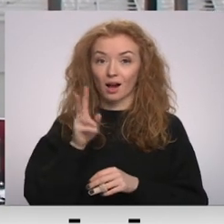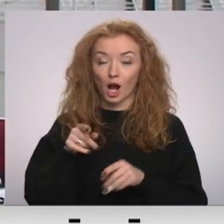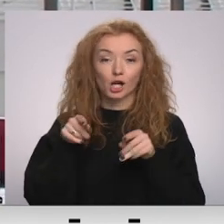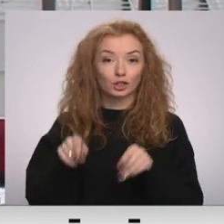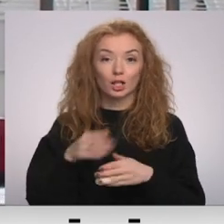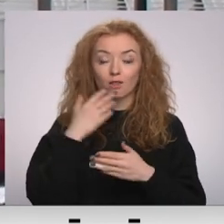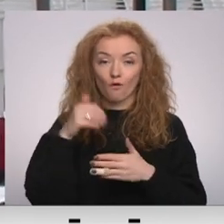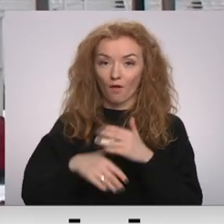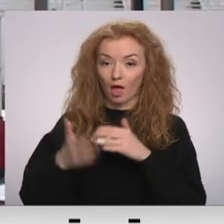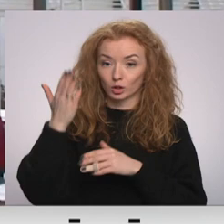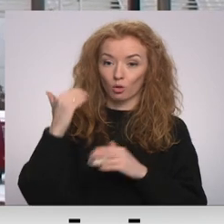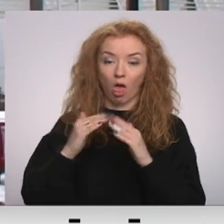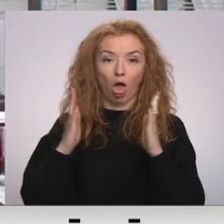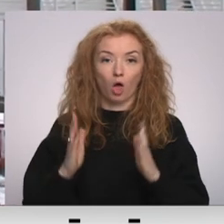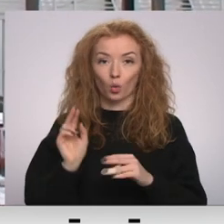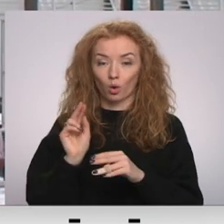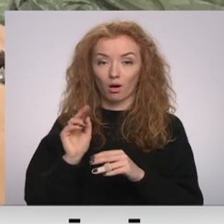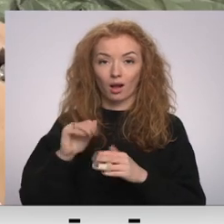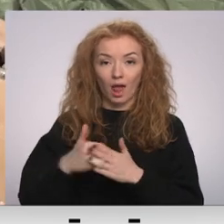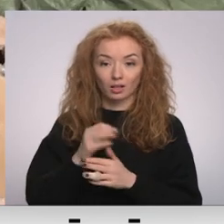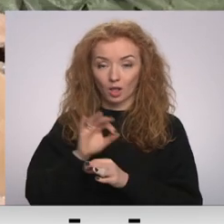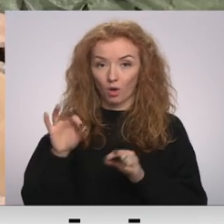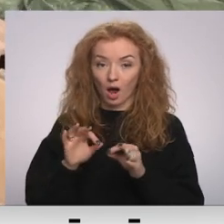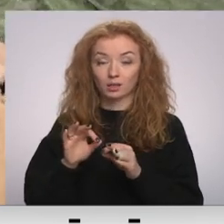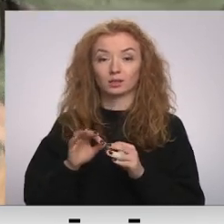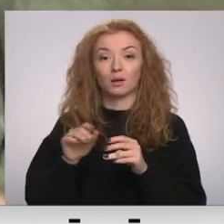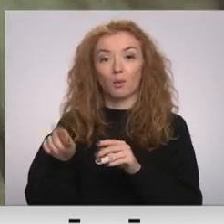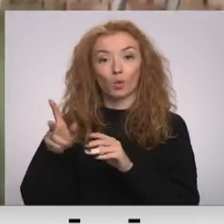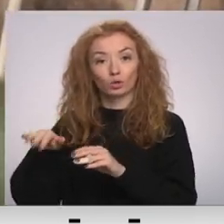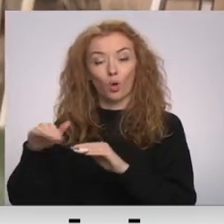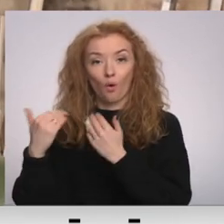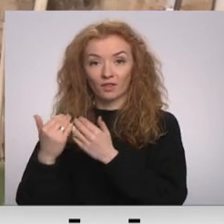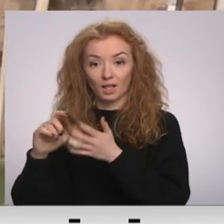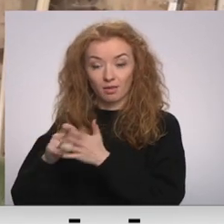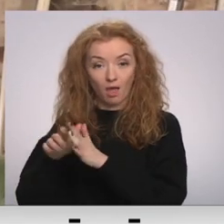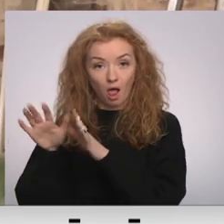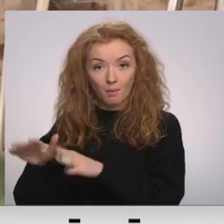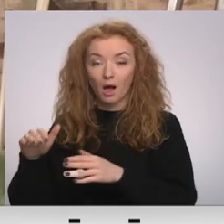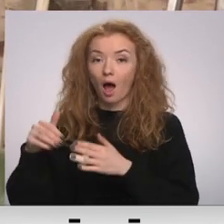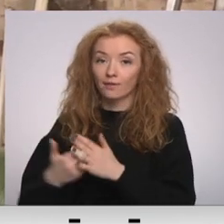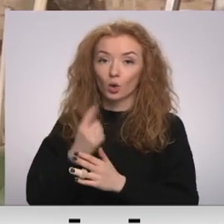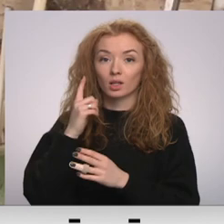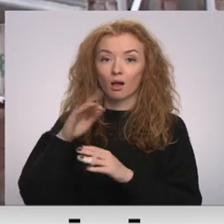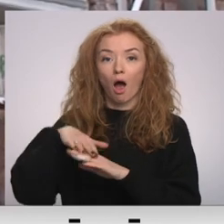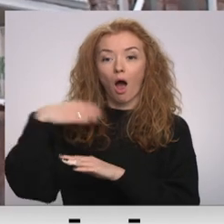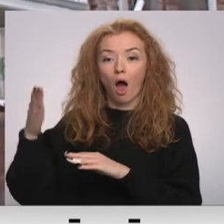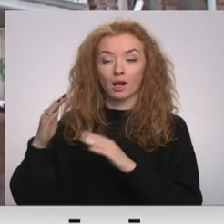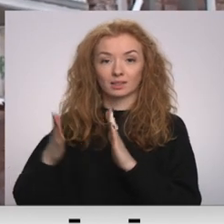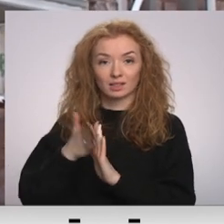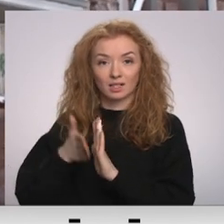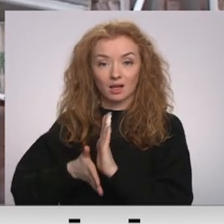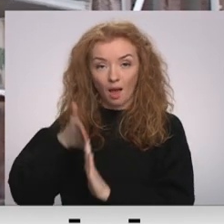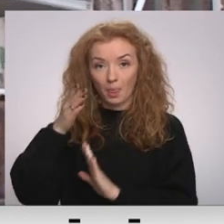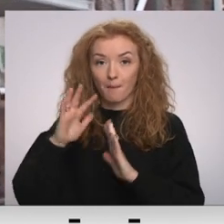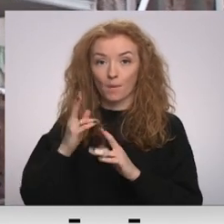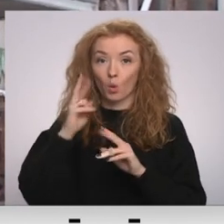nav vēsturisku ēku restaurācija. No vienas, kur atradīsies ofisa telpas, tiks saglabāts un atjaunots tikai ārsienas. Savukārt no